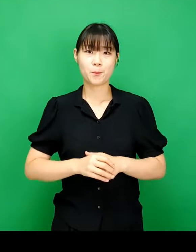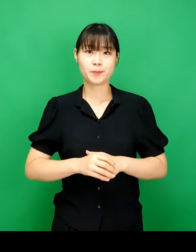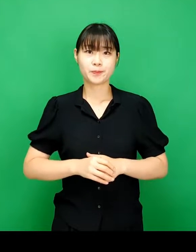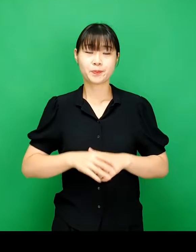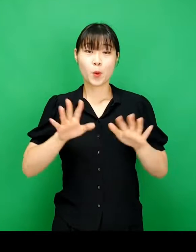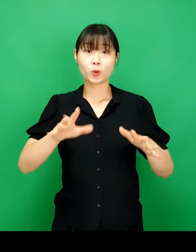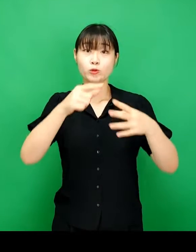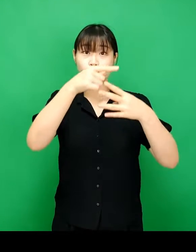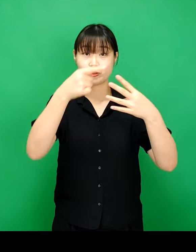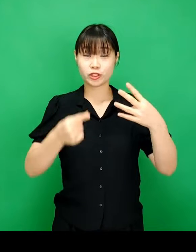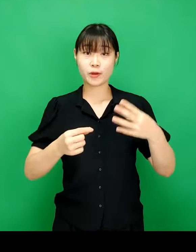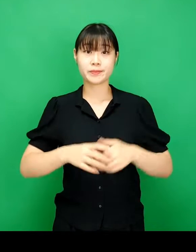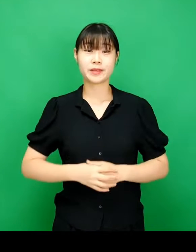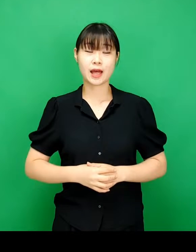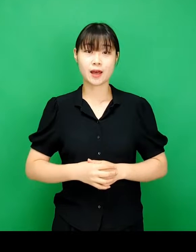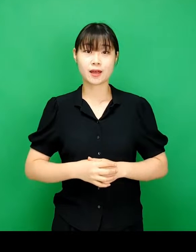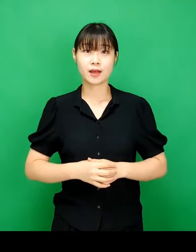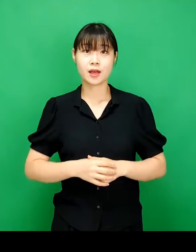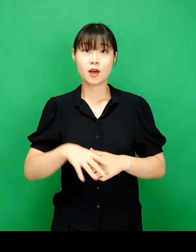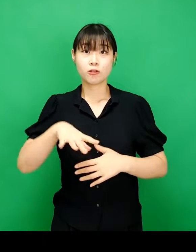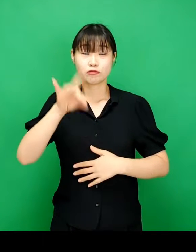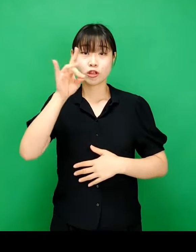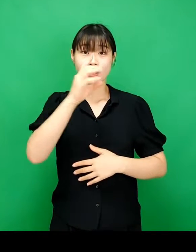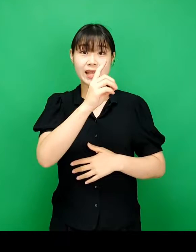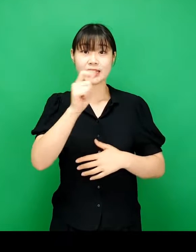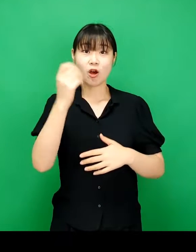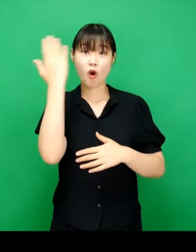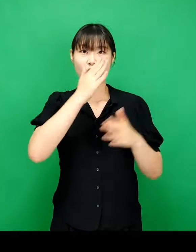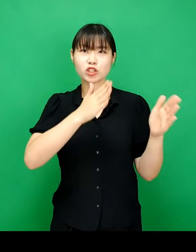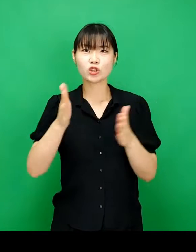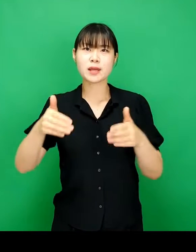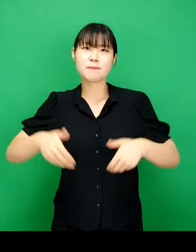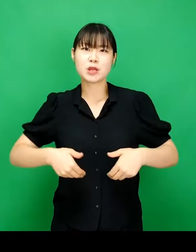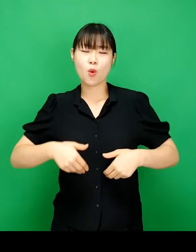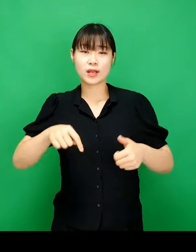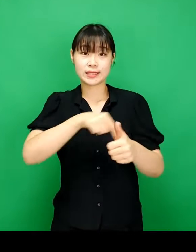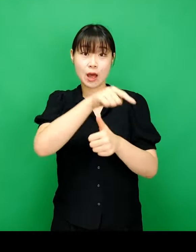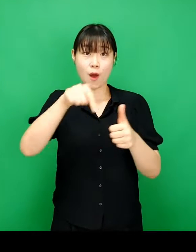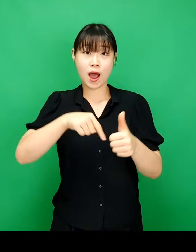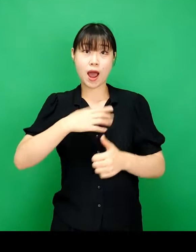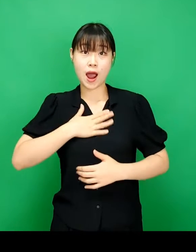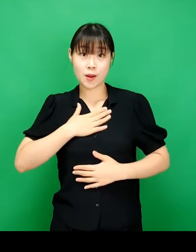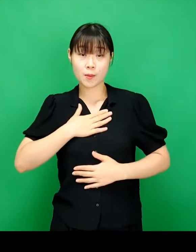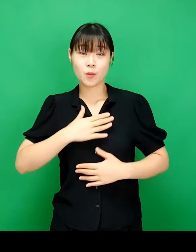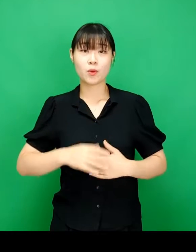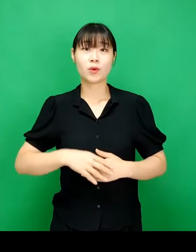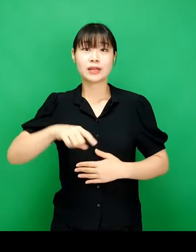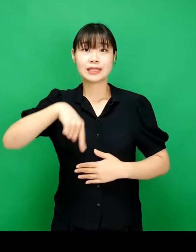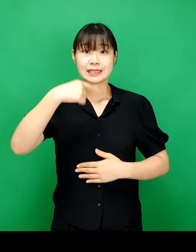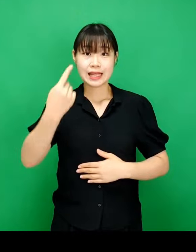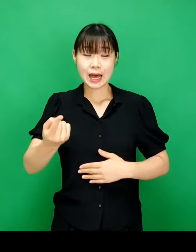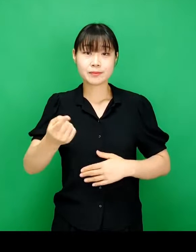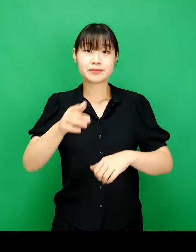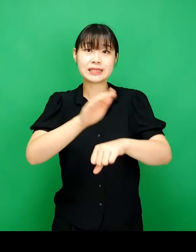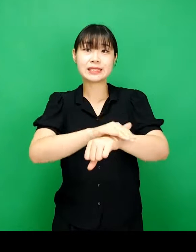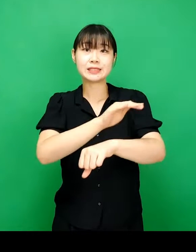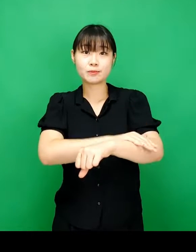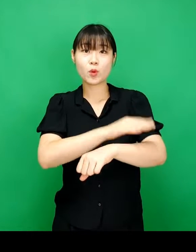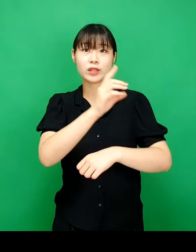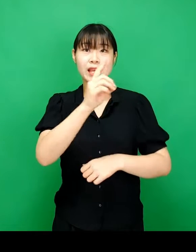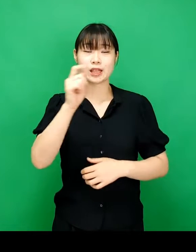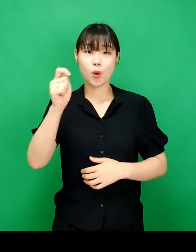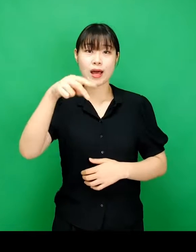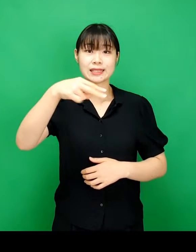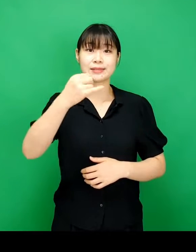됩니다. 오늘 순서입니다. 우선 데이터 정제가 필요한 상황에 대해 알아보겠습니다.